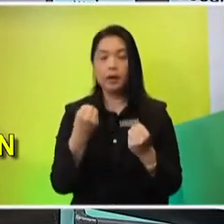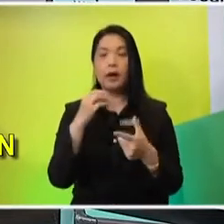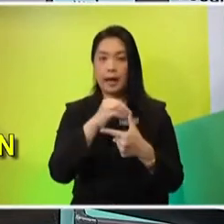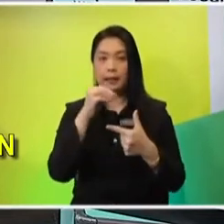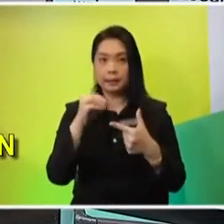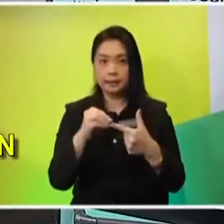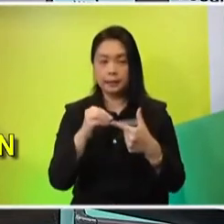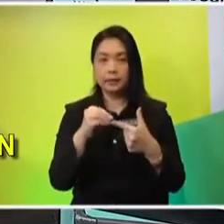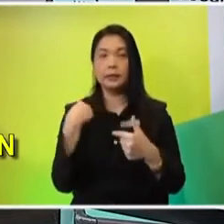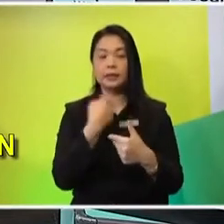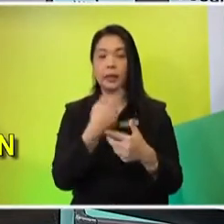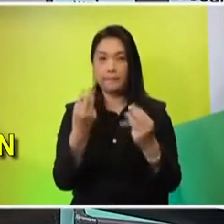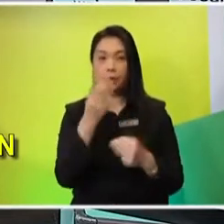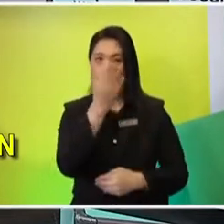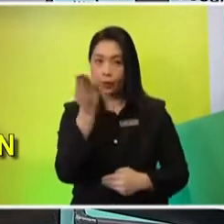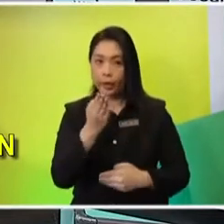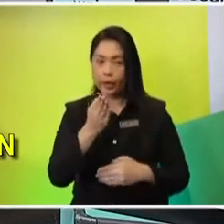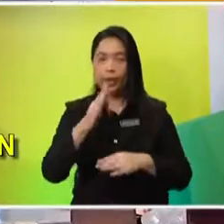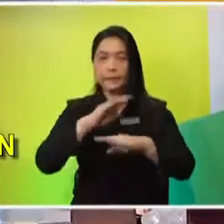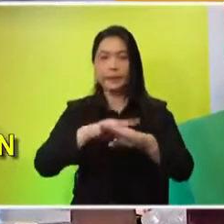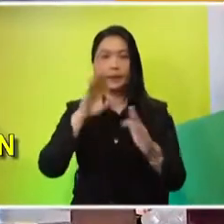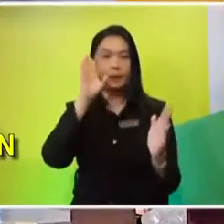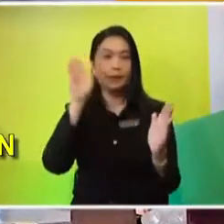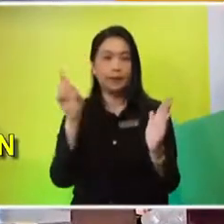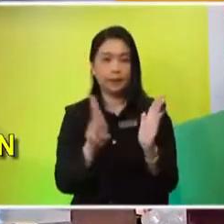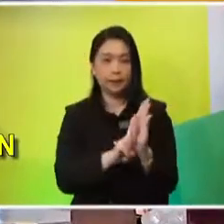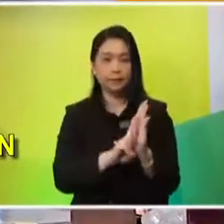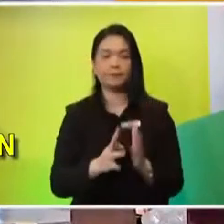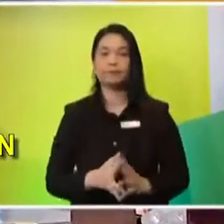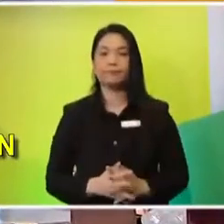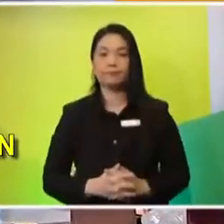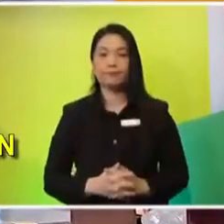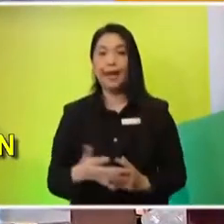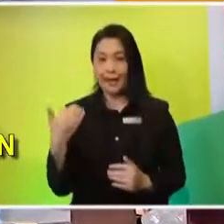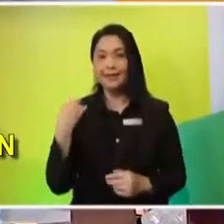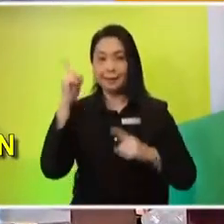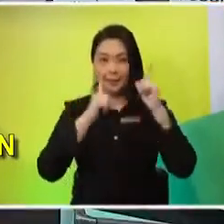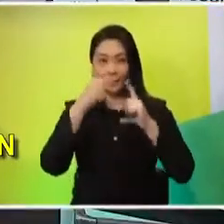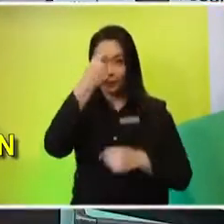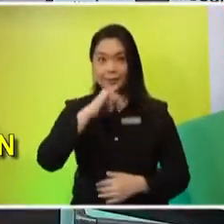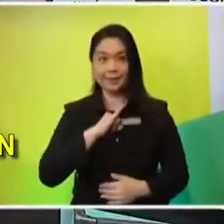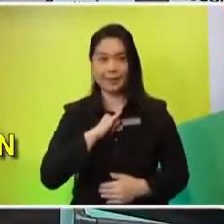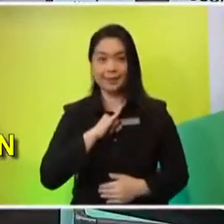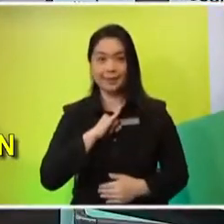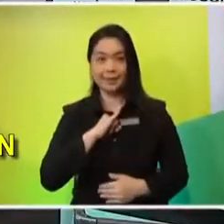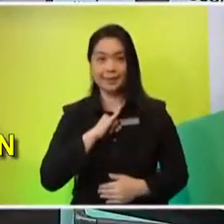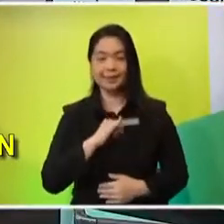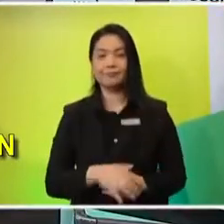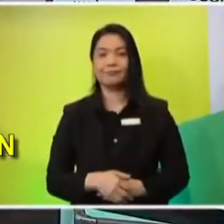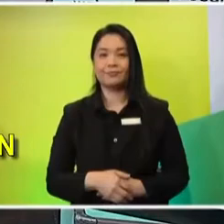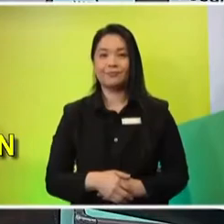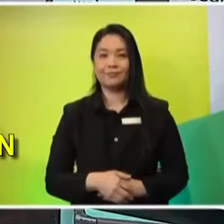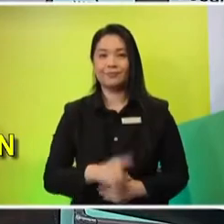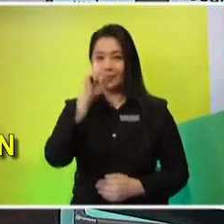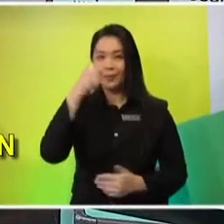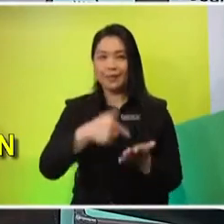pada rajah. Wah, okey. Cikgu ada bintang untuk saya, cikgu? Ada. Boleh ambil bintang. Yes, satu